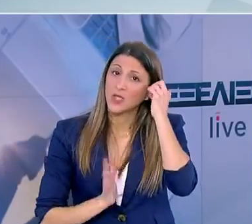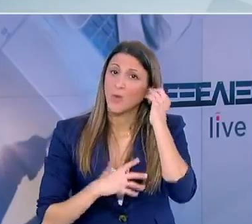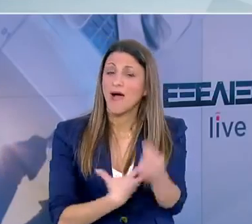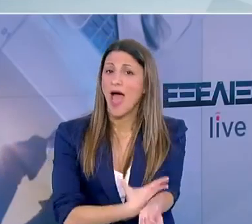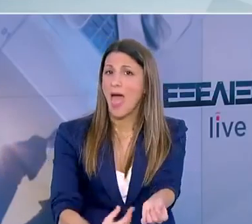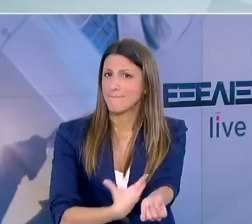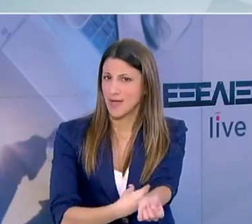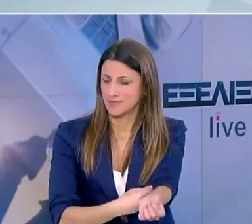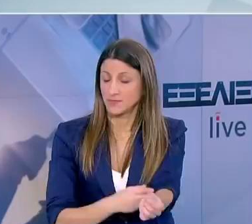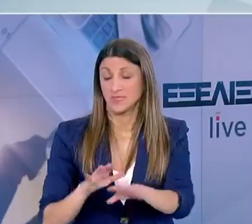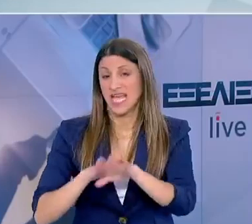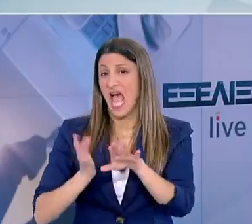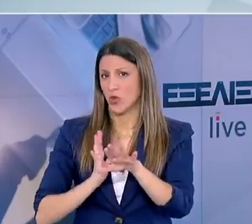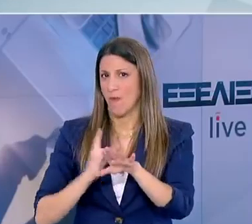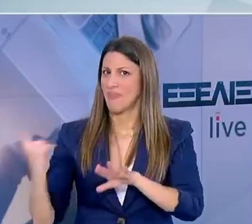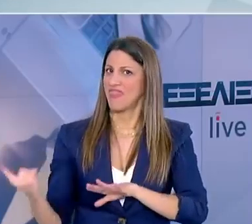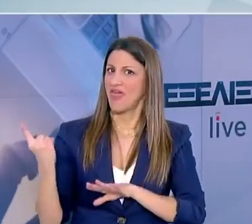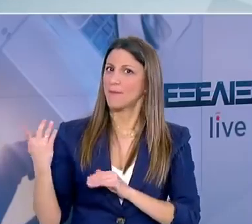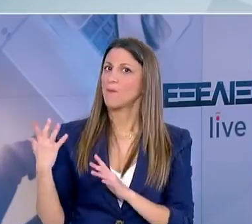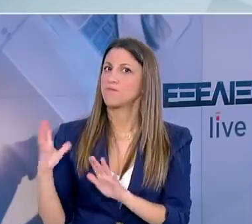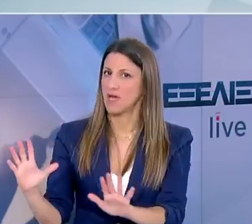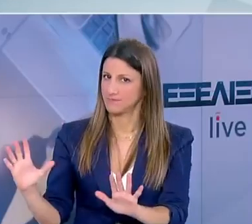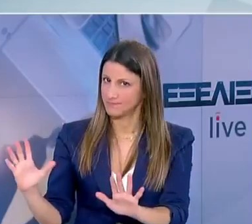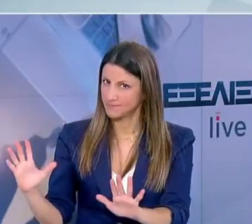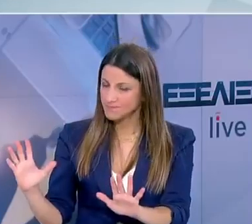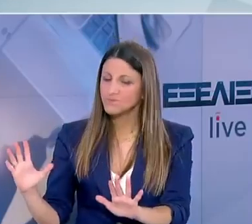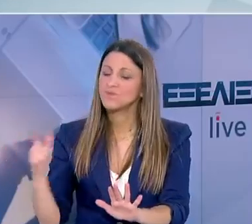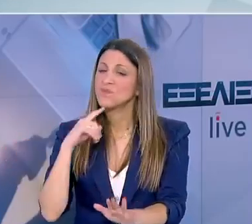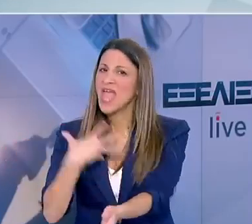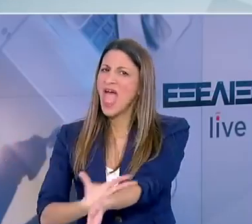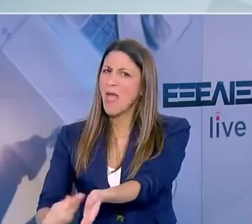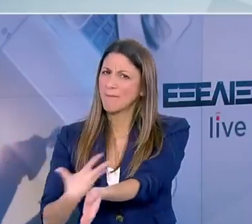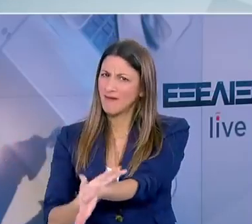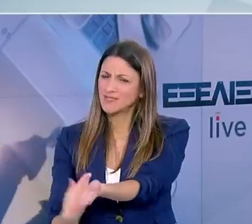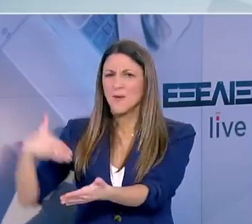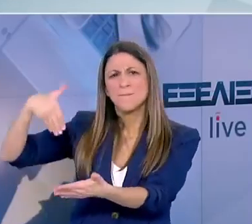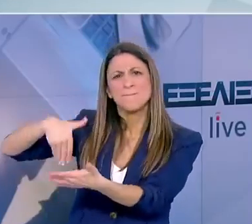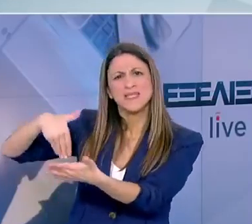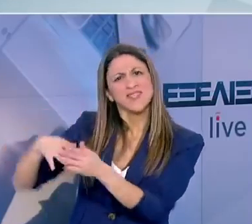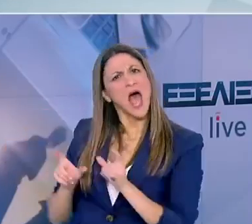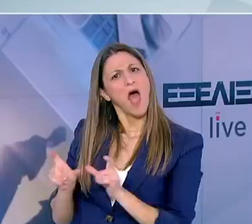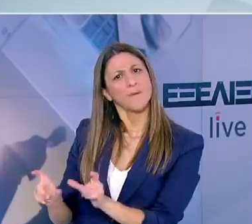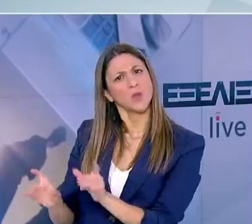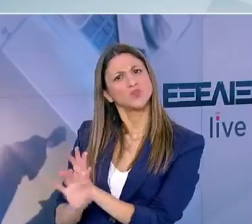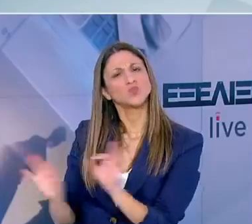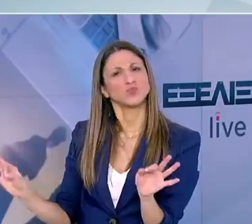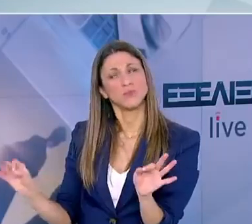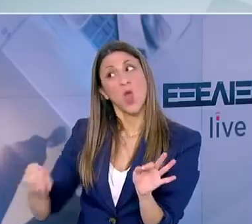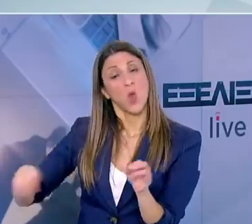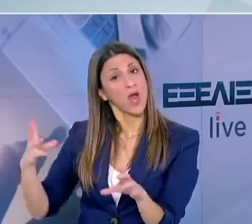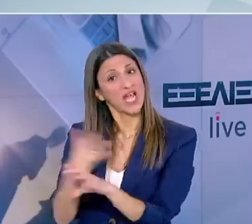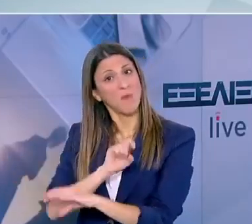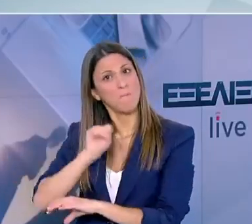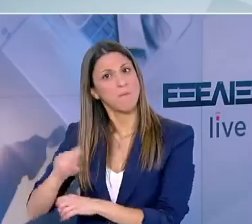ήδη αναρρώσει, αποτελεί κλειδί έλλειψη εμβολίων για την επιβράδυνση, εξέλιξη και θεραπεία της νόσου COVID-19. Οι